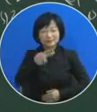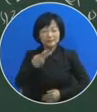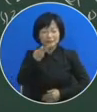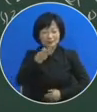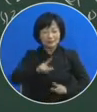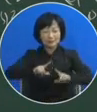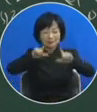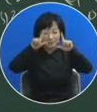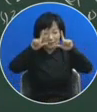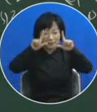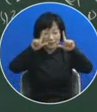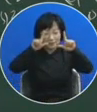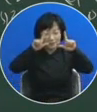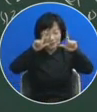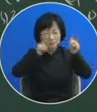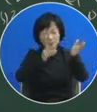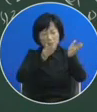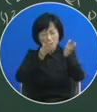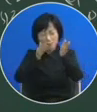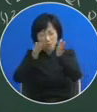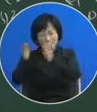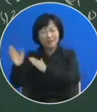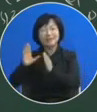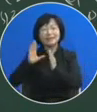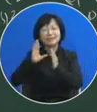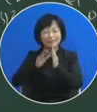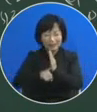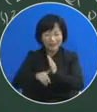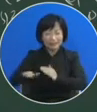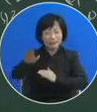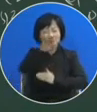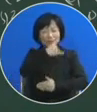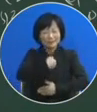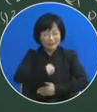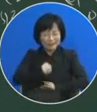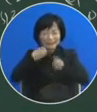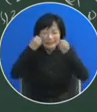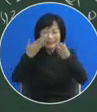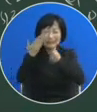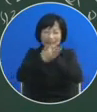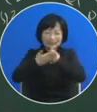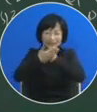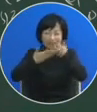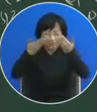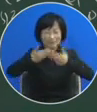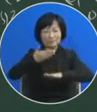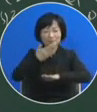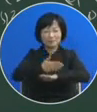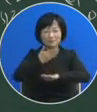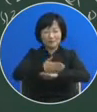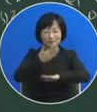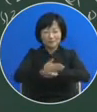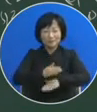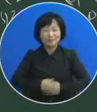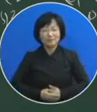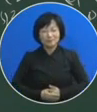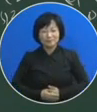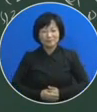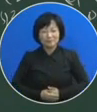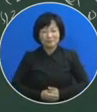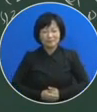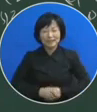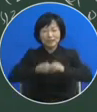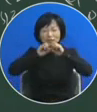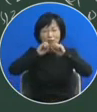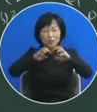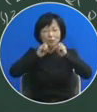2013년을 보내는 가운데 저희들에게 새로운 은혜를 주심을 감사드립니다. We thank you for giving us new grace as we pass 2013.